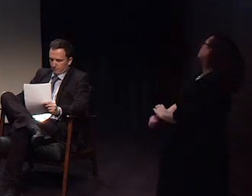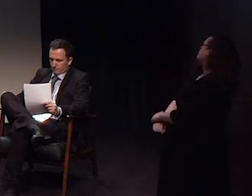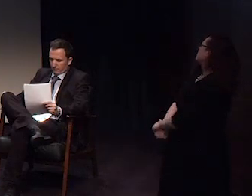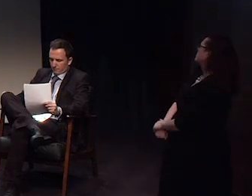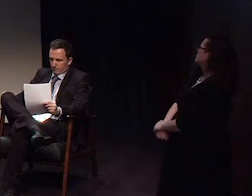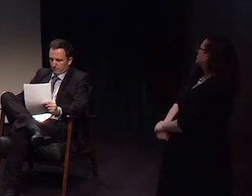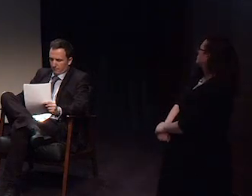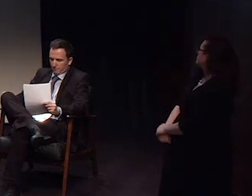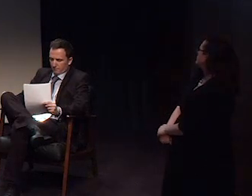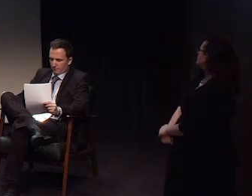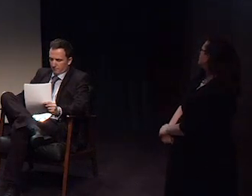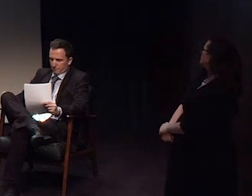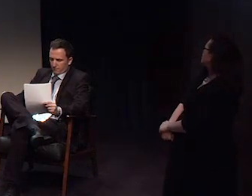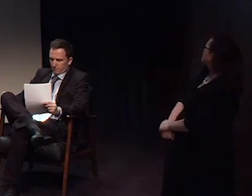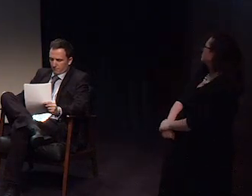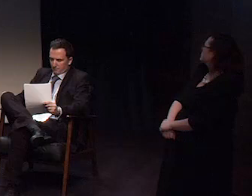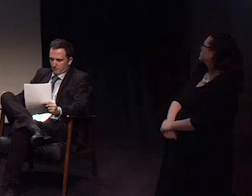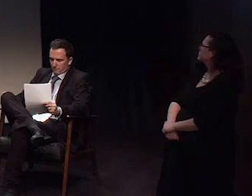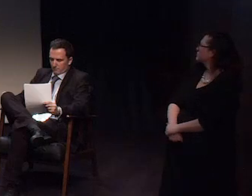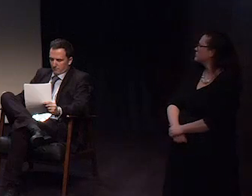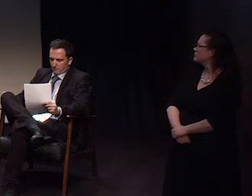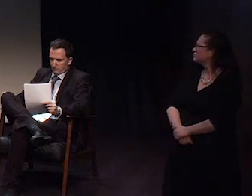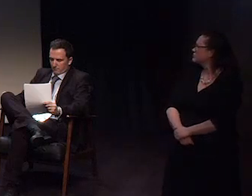Ligner. Du côté droit, très bien. OK.